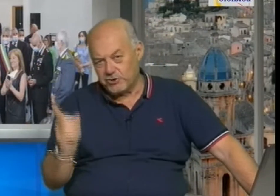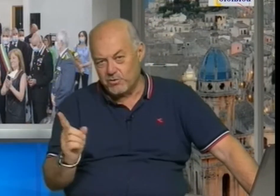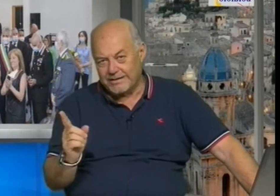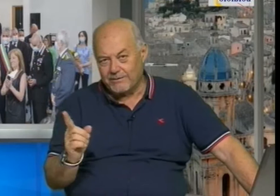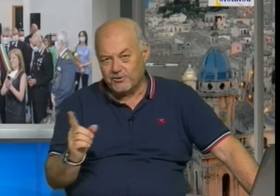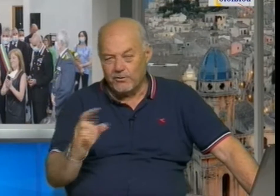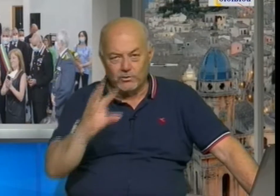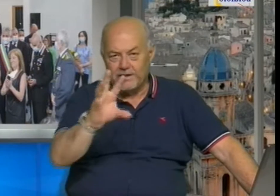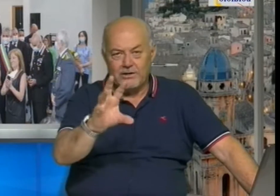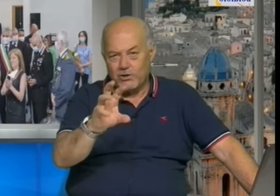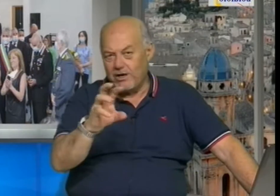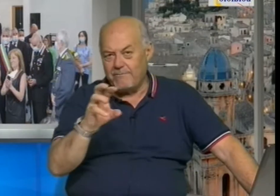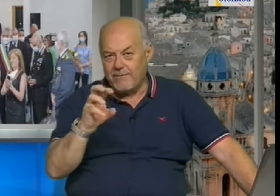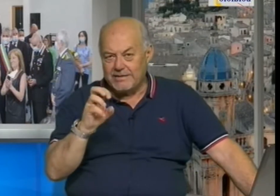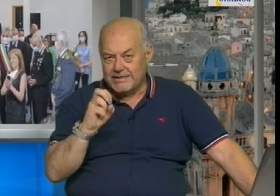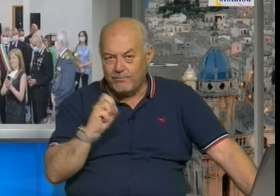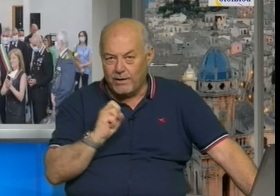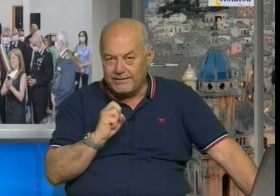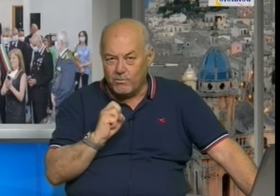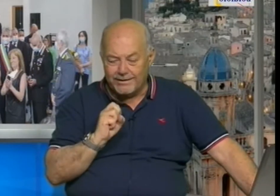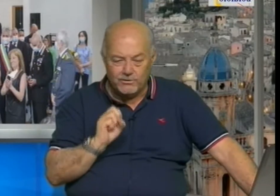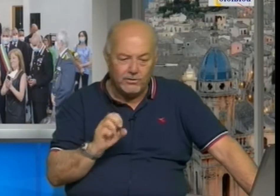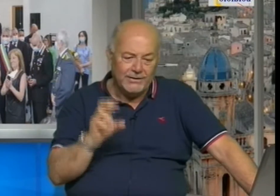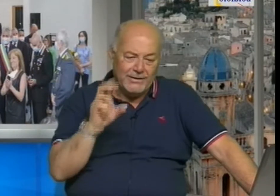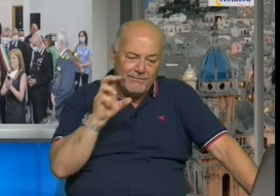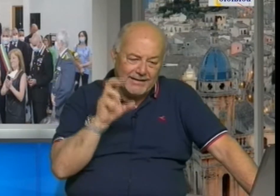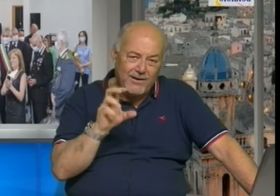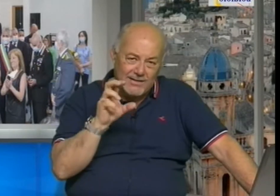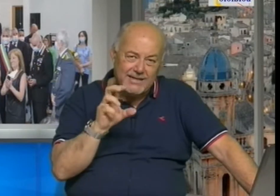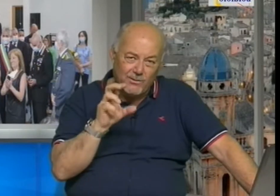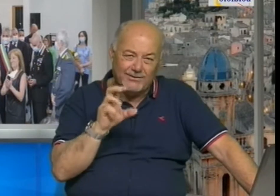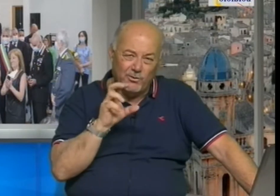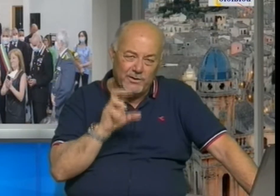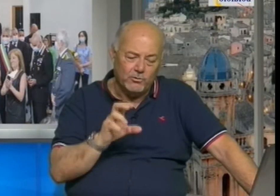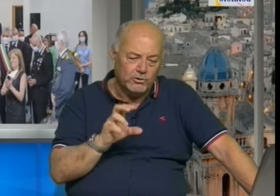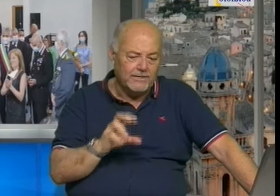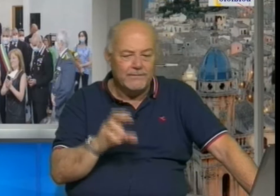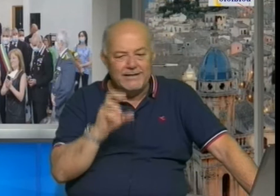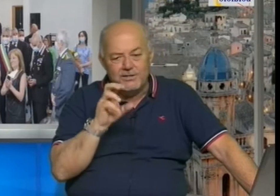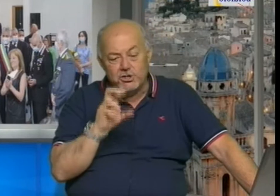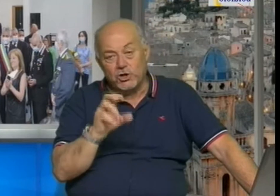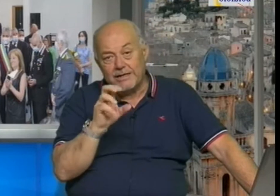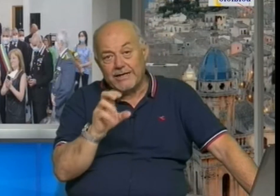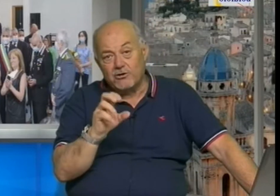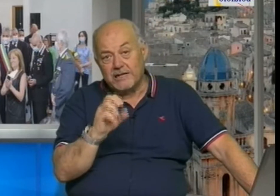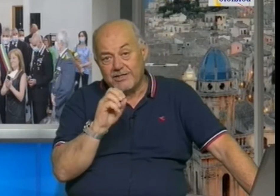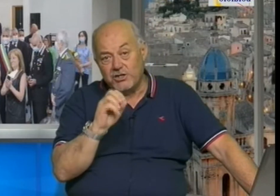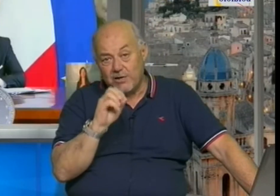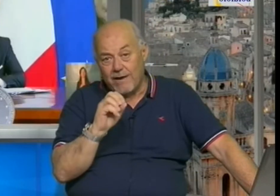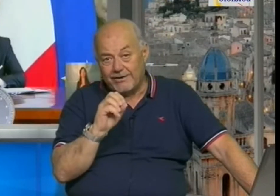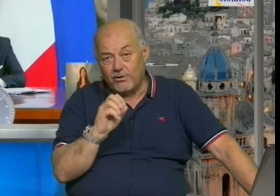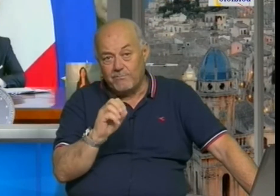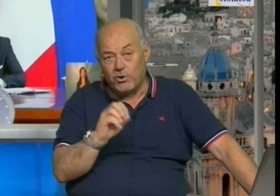parlato 54 minuti, noi ne abbiamo estrapolati 4, perché in questi 4 minuti ci sono delle cose che